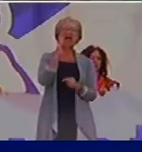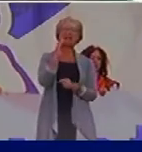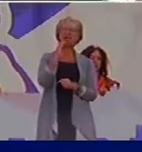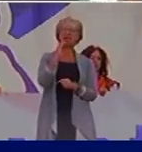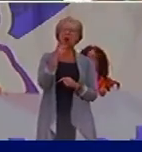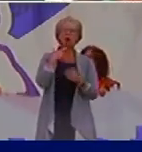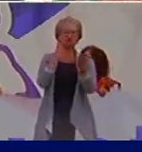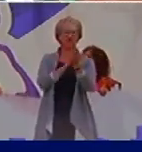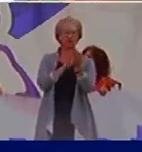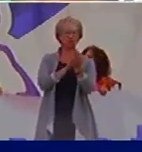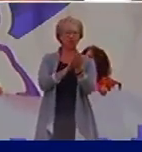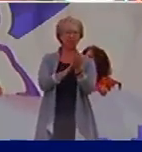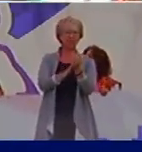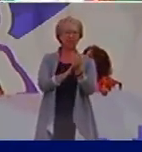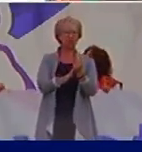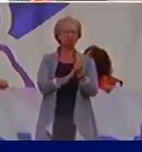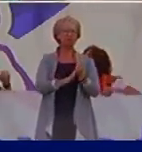chiedo un applauso.